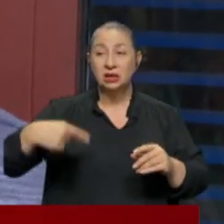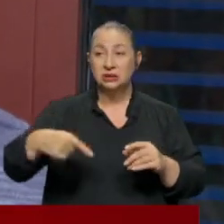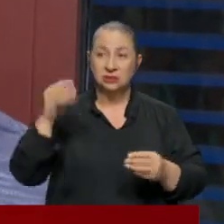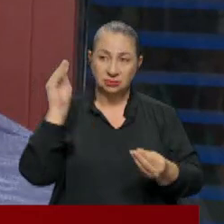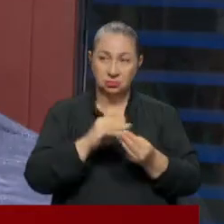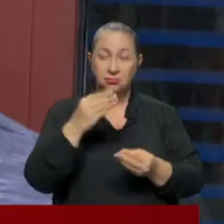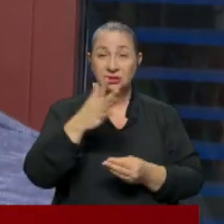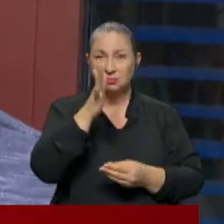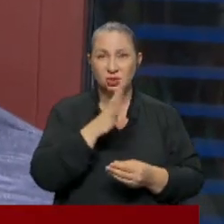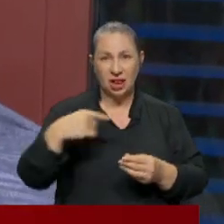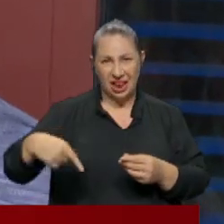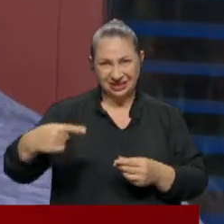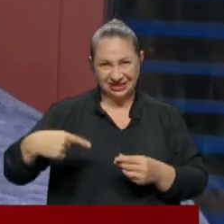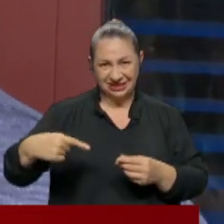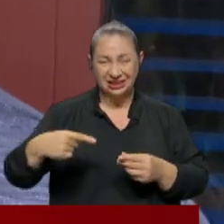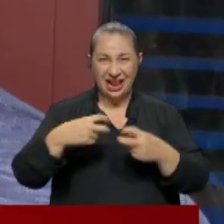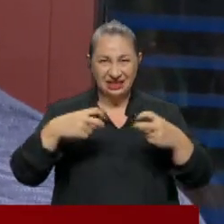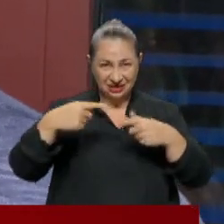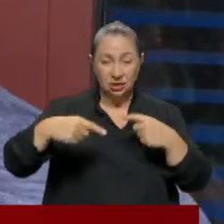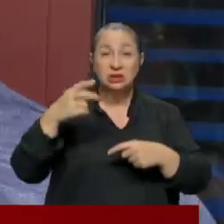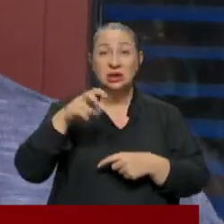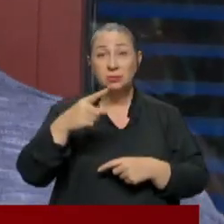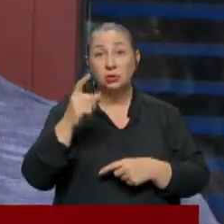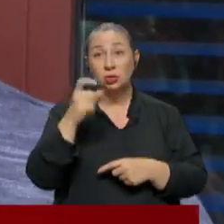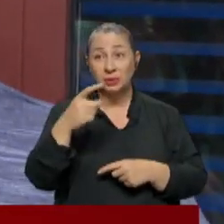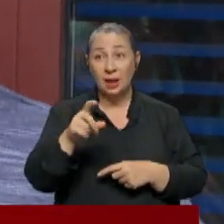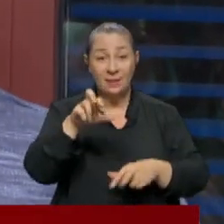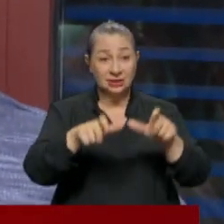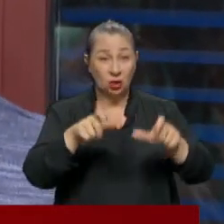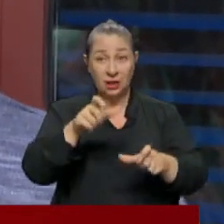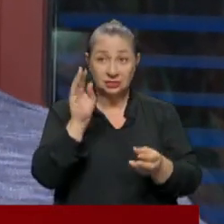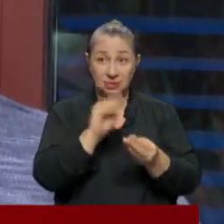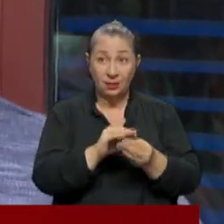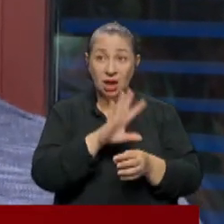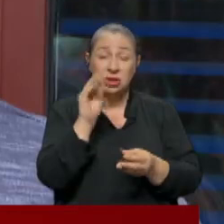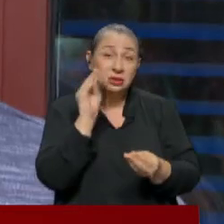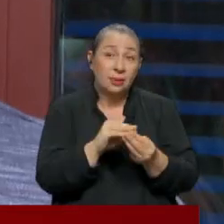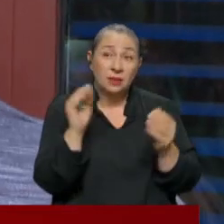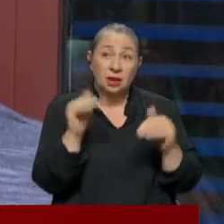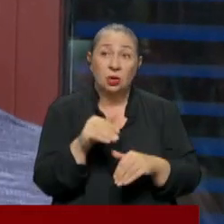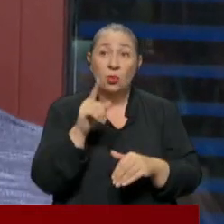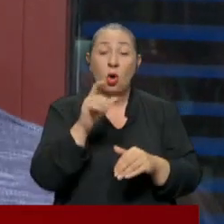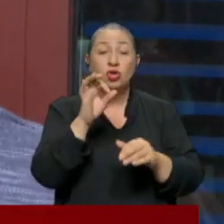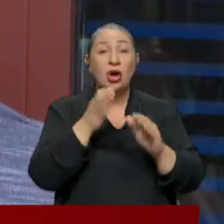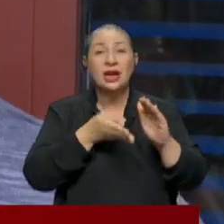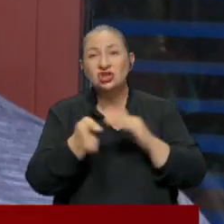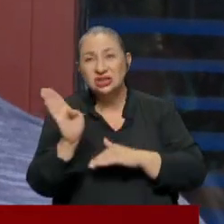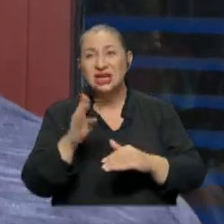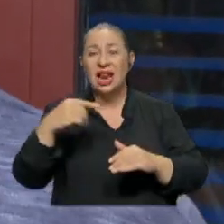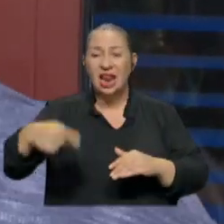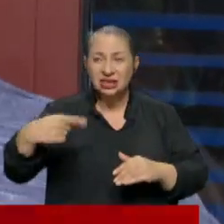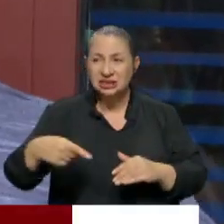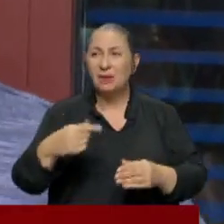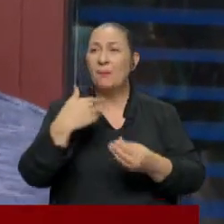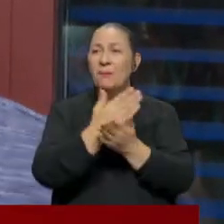Yani 5500 liraya aldığımız lastik şu an 8000-9000 bandında. Personele geldi. Her şeyi yani. Bu otogar çıkışlarından tutun, lastikten